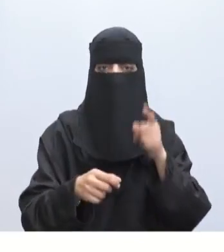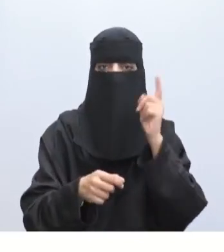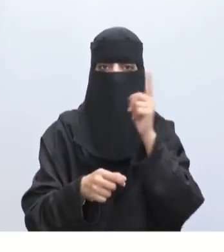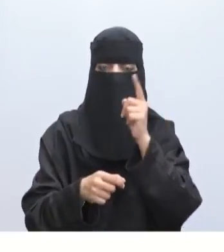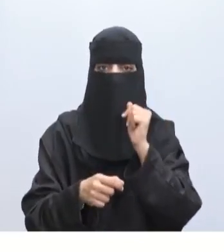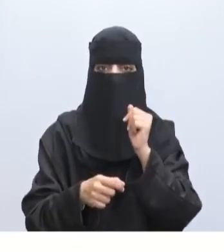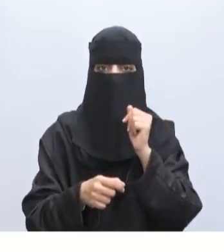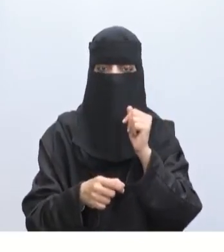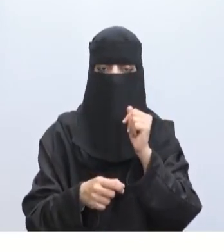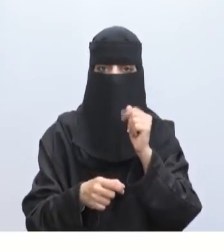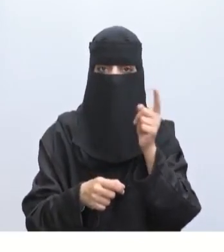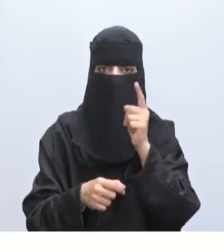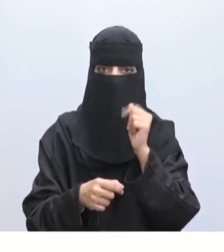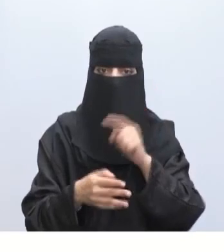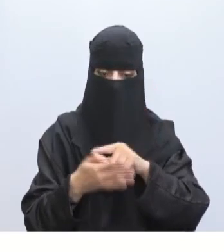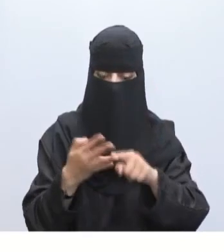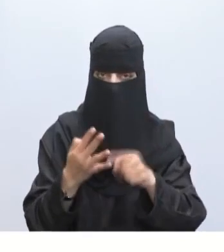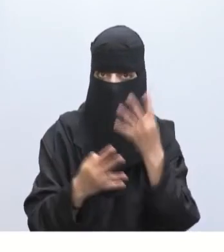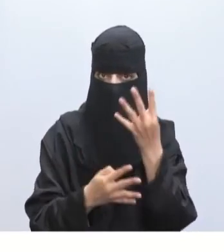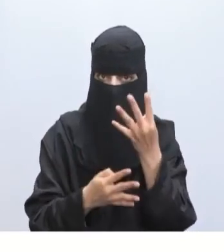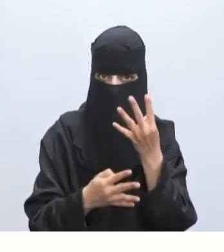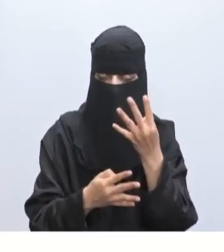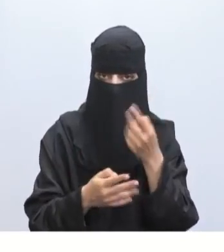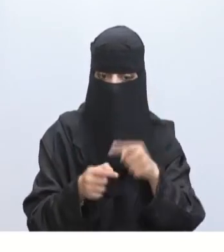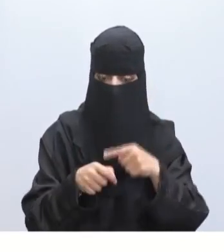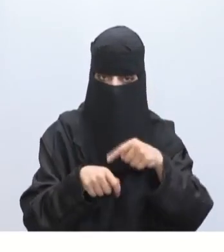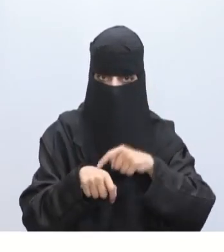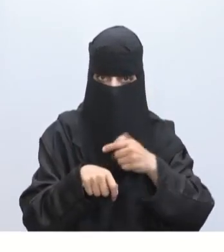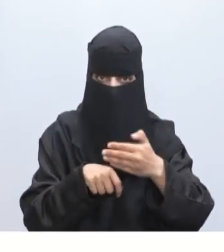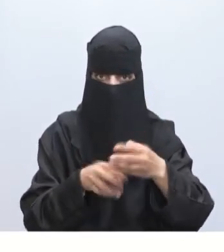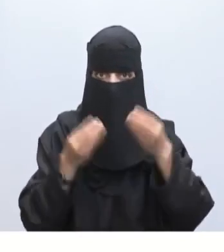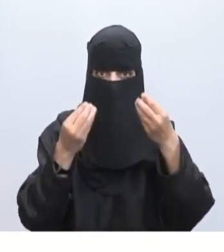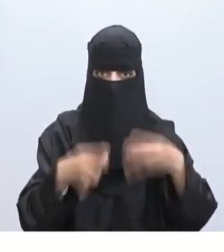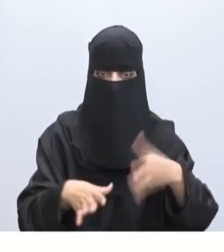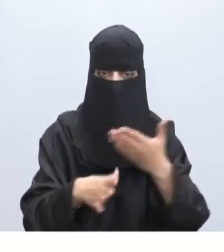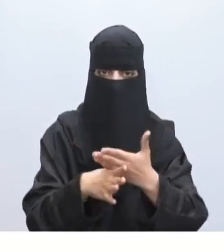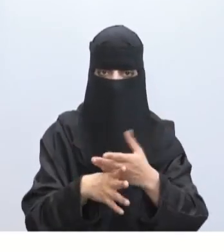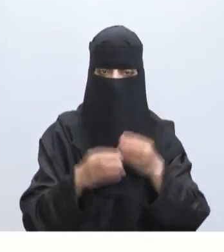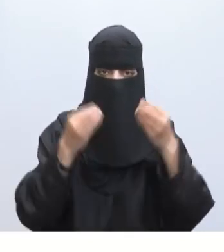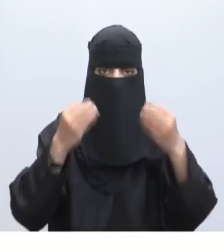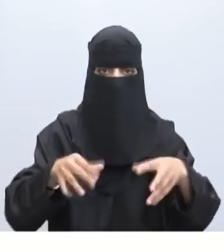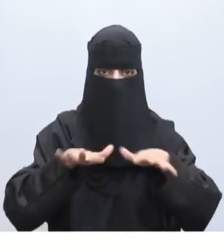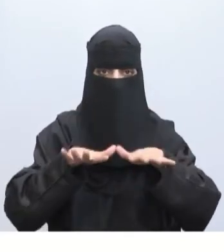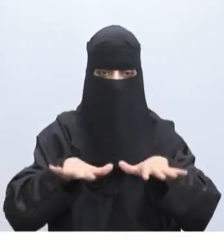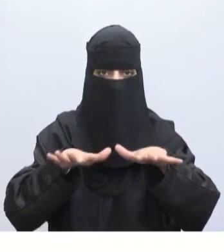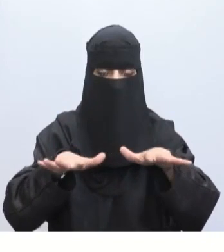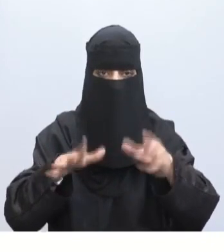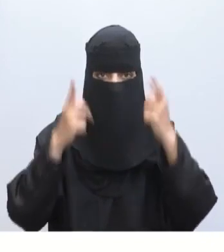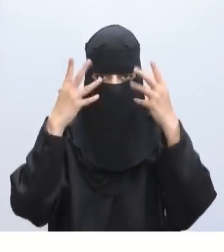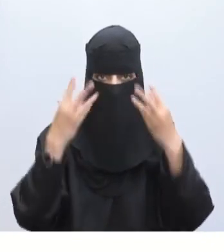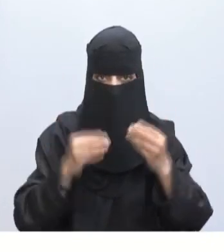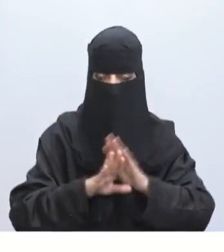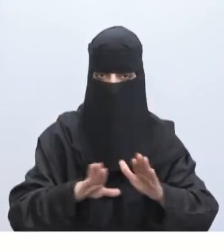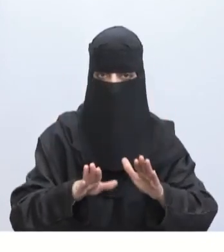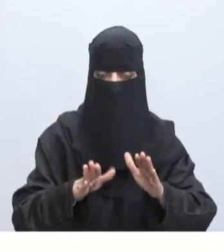وانتهاء عصر الخلفاء الراشدين فتره من الاهمال الذي ساد فيها عدم الامن وعدم